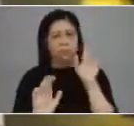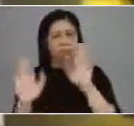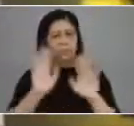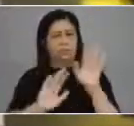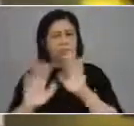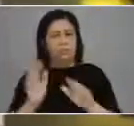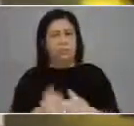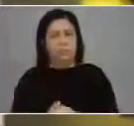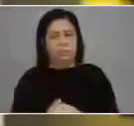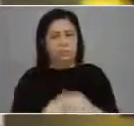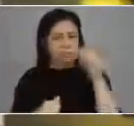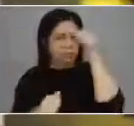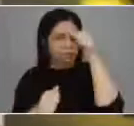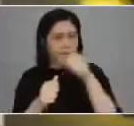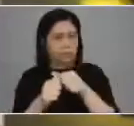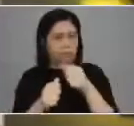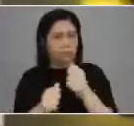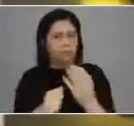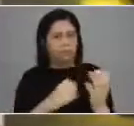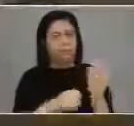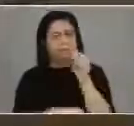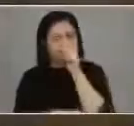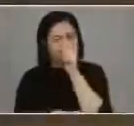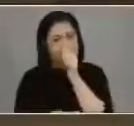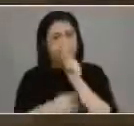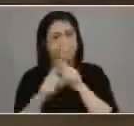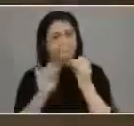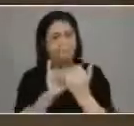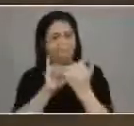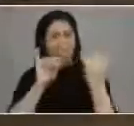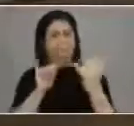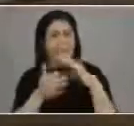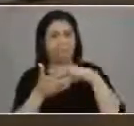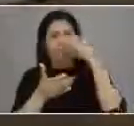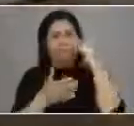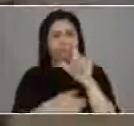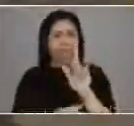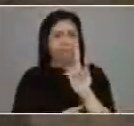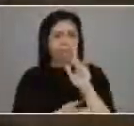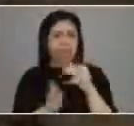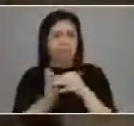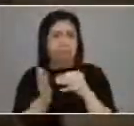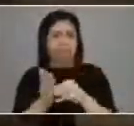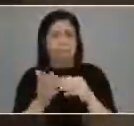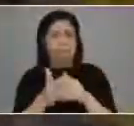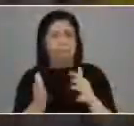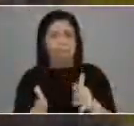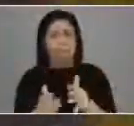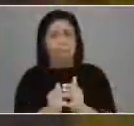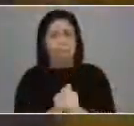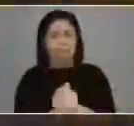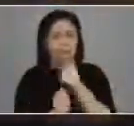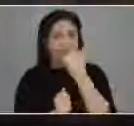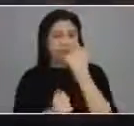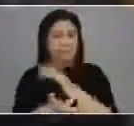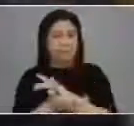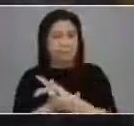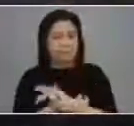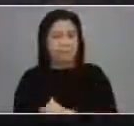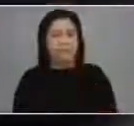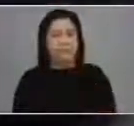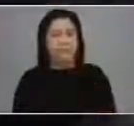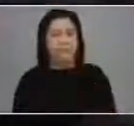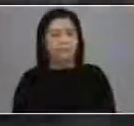crimes laban sa mga Asian. Ang panawagan ay ginawa ng senador matapos na makaranas ng verbal abuse sa New